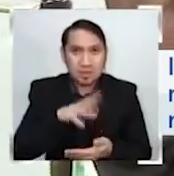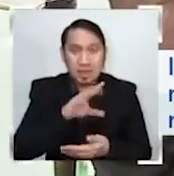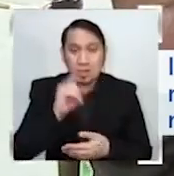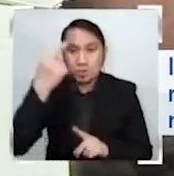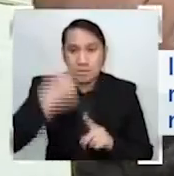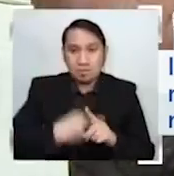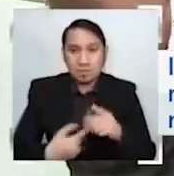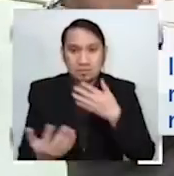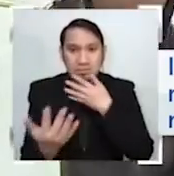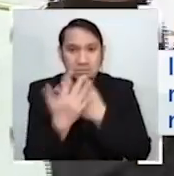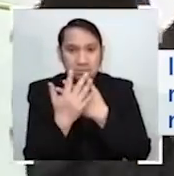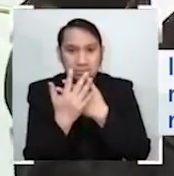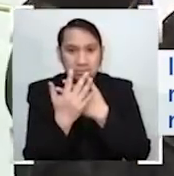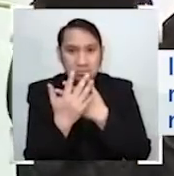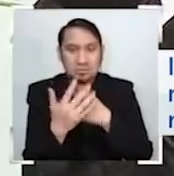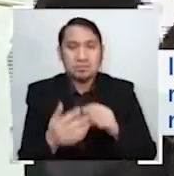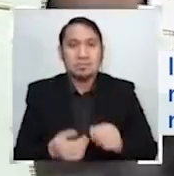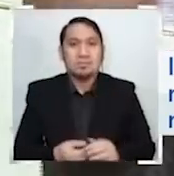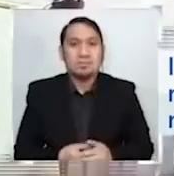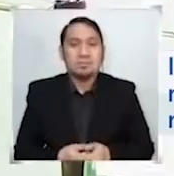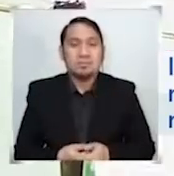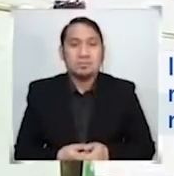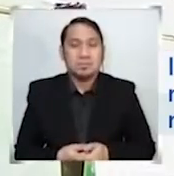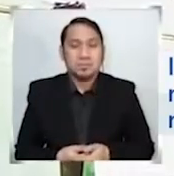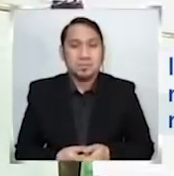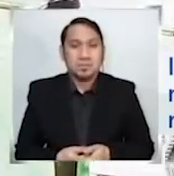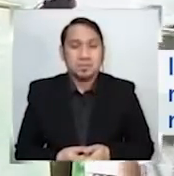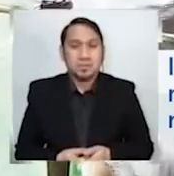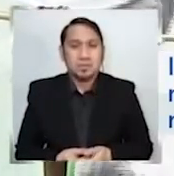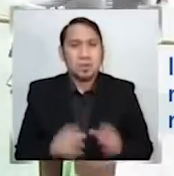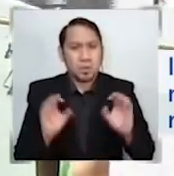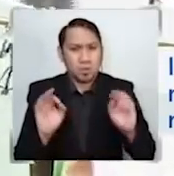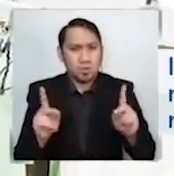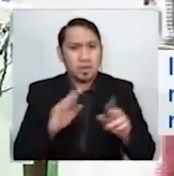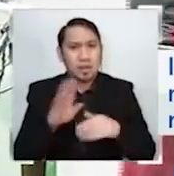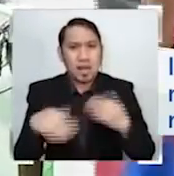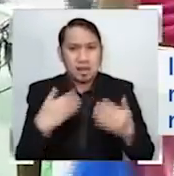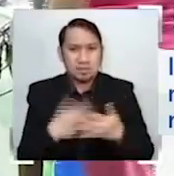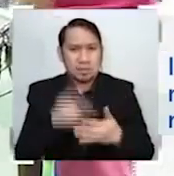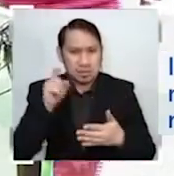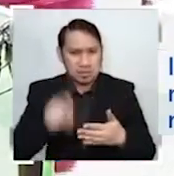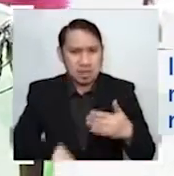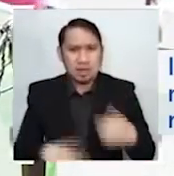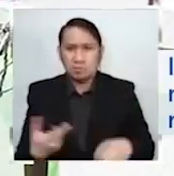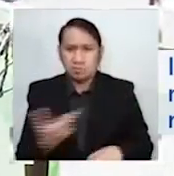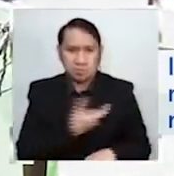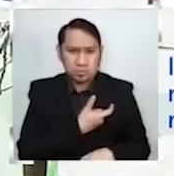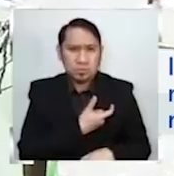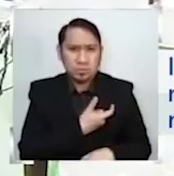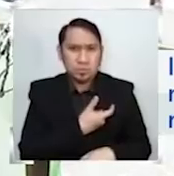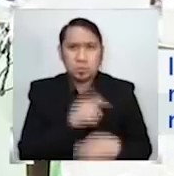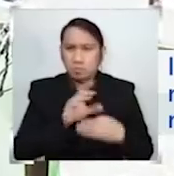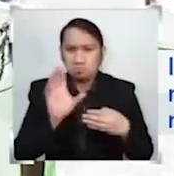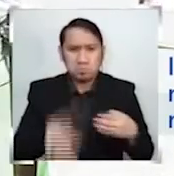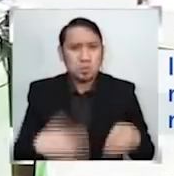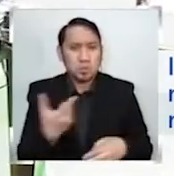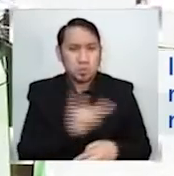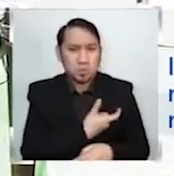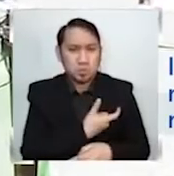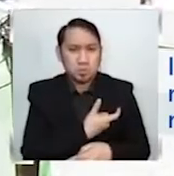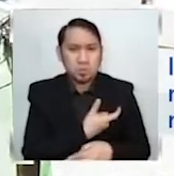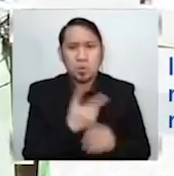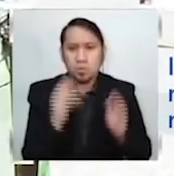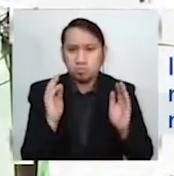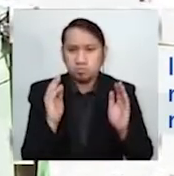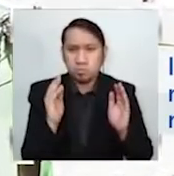okay po na lahat tayo ay fully vaccinated na po para po sa pakaramihan din po na